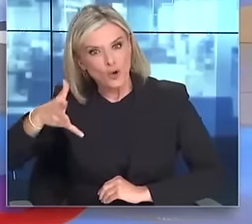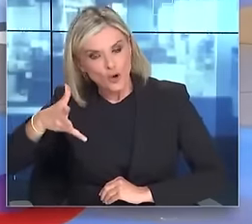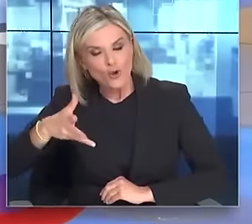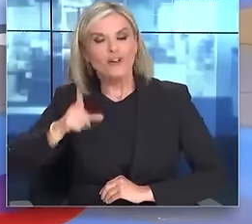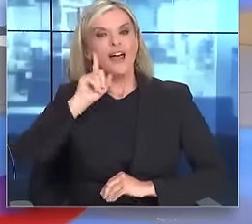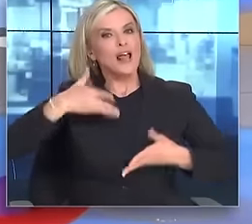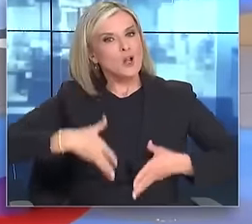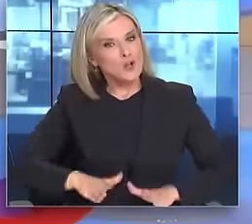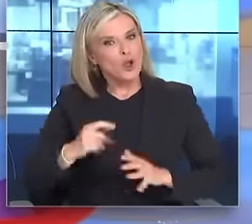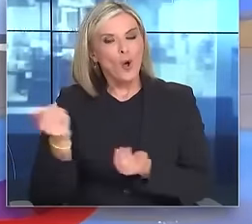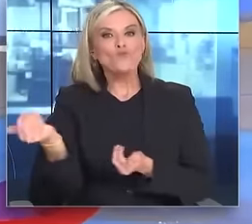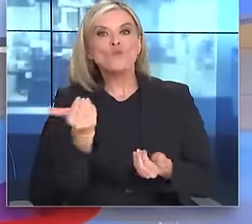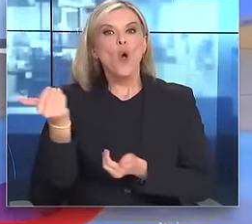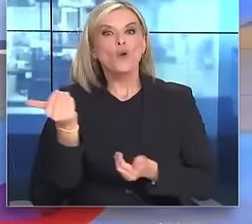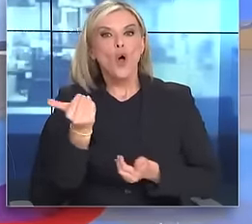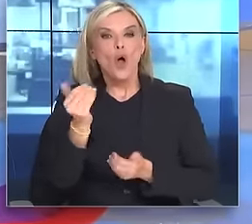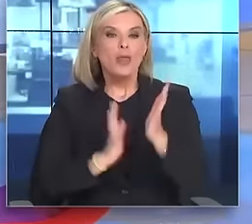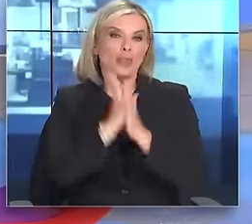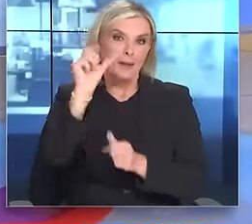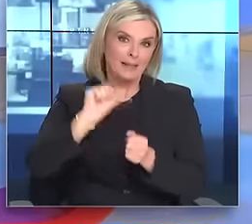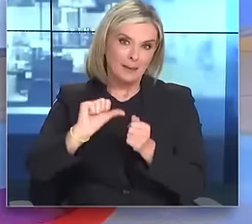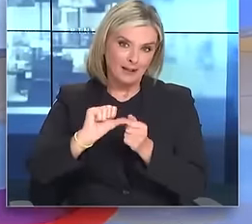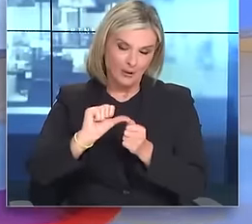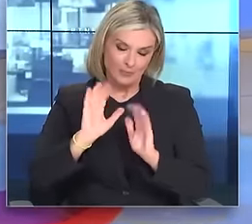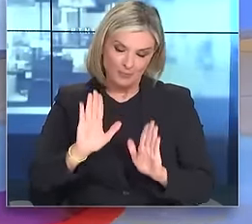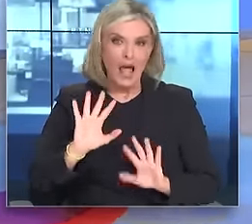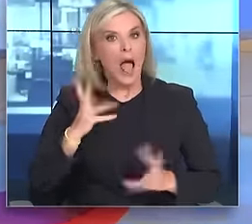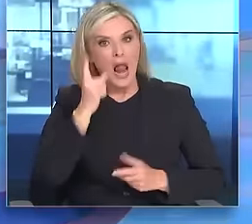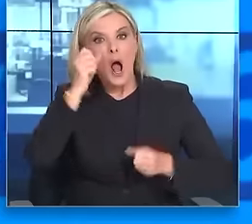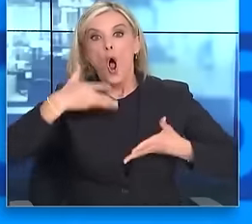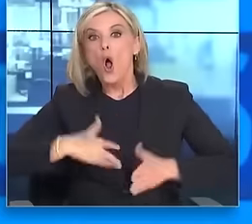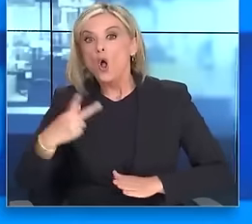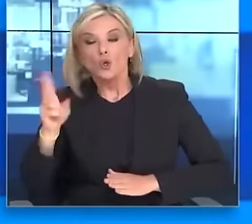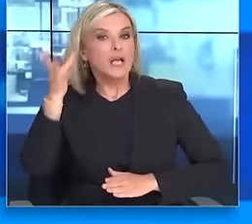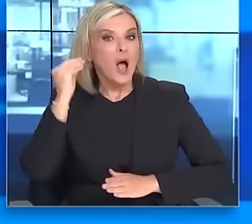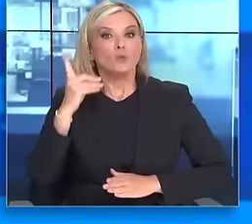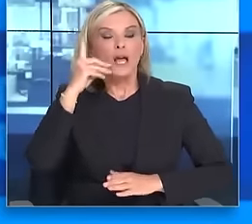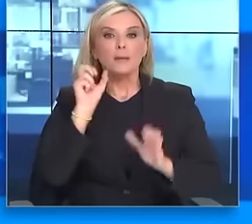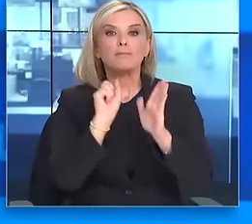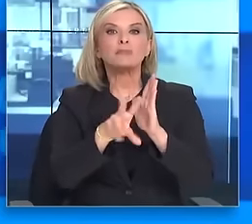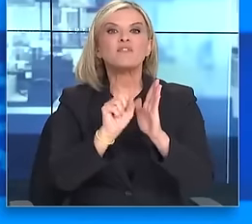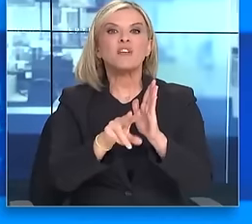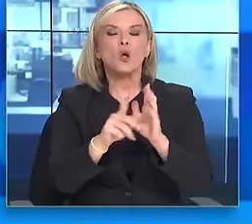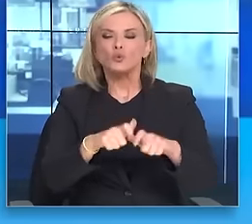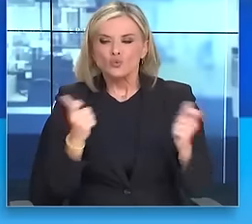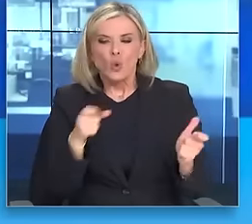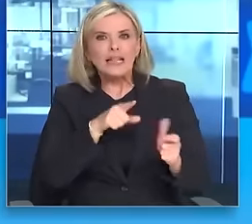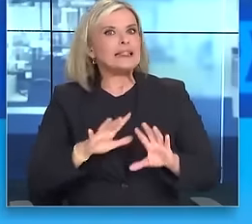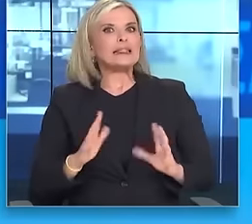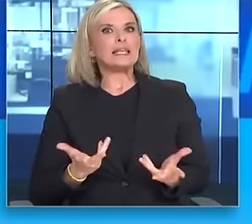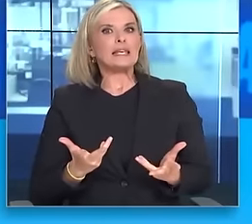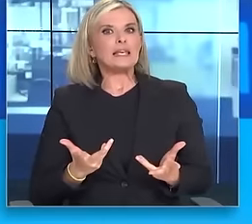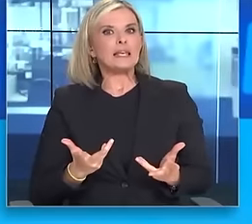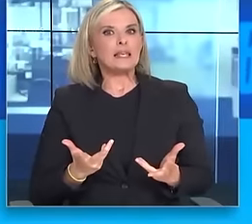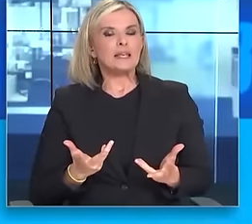15 μηνών, οπότε έχουμε δρόμο. 15 μηνών, μάλλον δεν θα ενδιαφέρεται για το ψηφιακό. Όχι, δεν μου εξέφρασε κάτι ακόμα. Και πρέπει να σας πω, διαβάζοντας στην Εφημερίδα των Συντακτών, ότι η